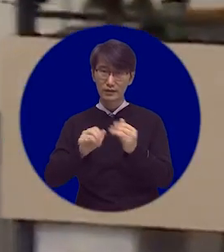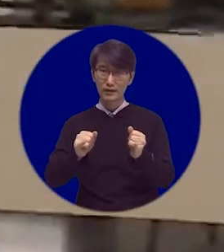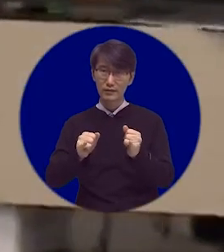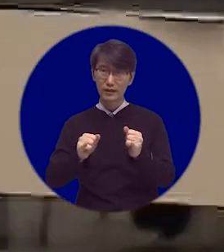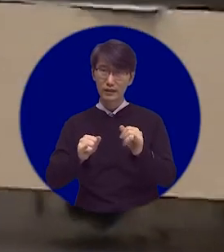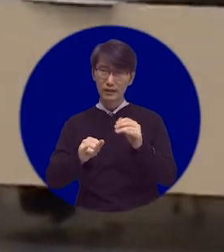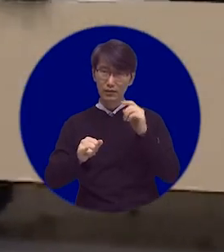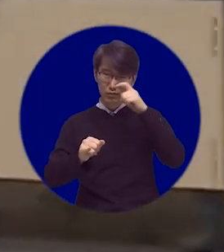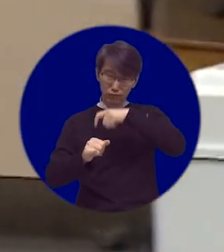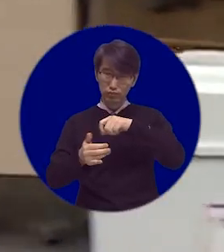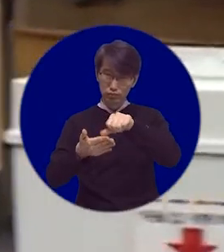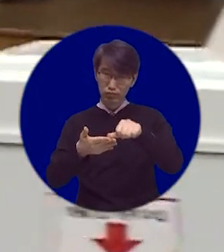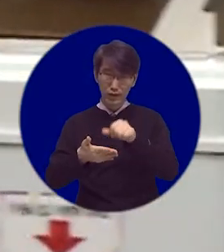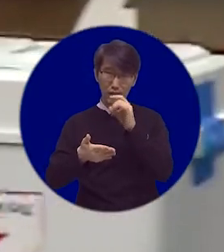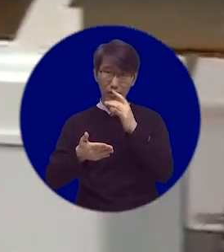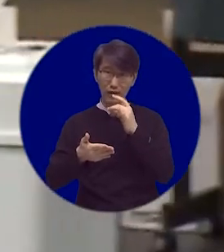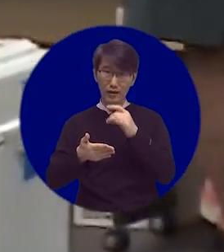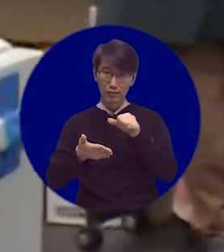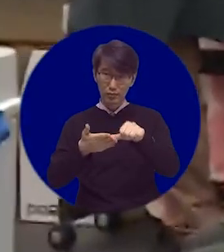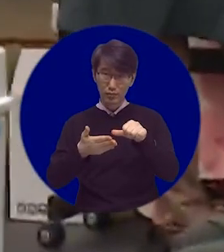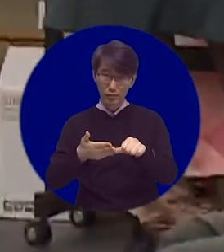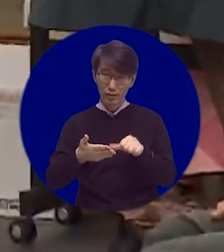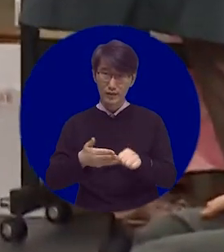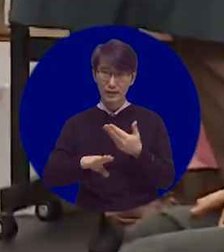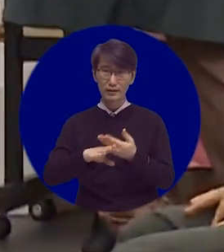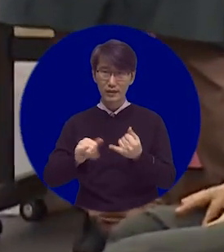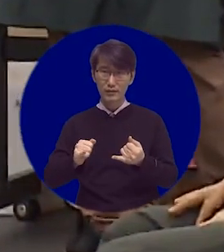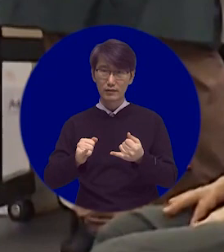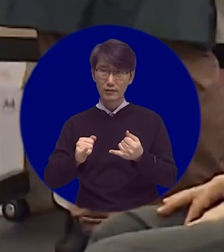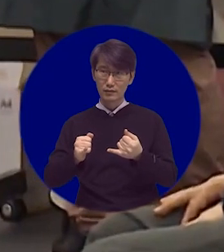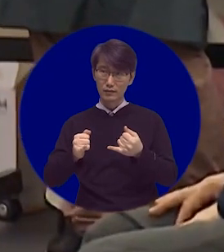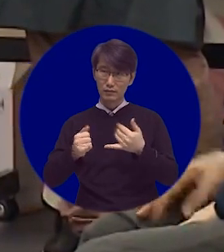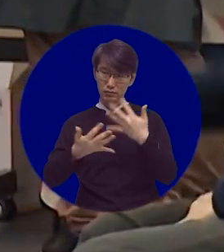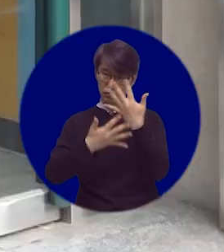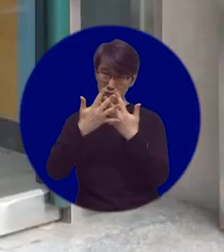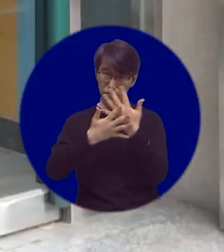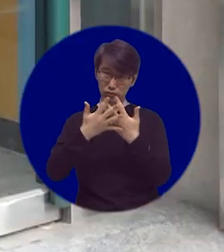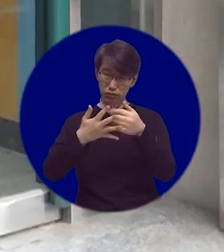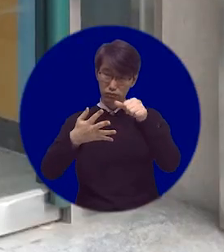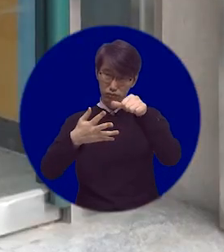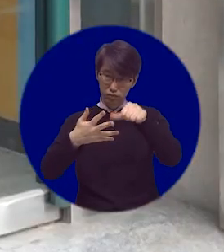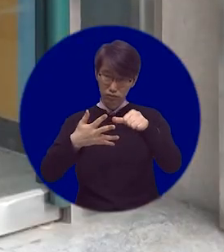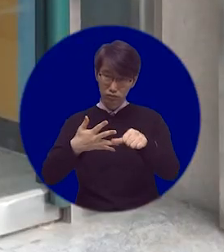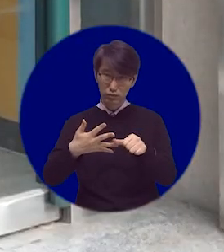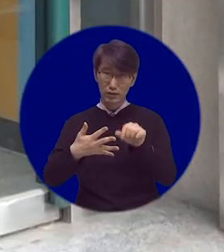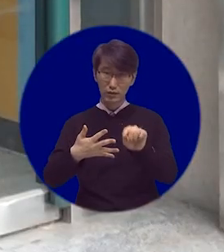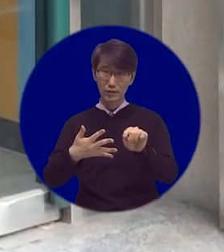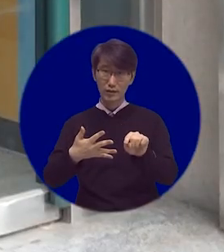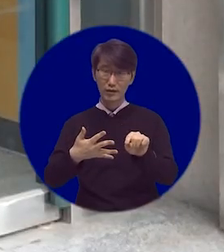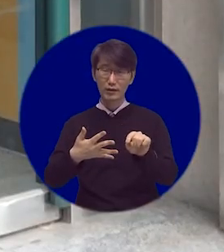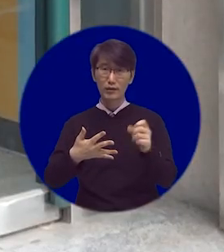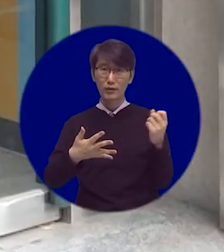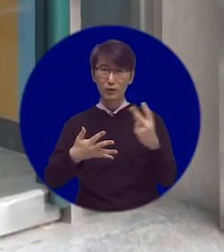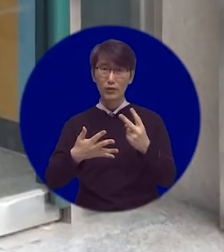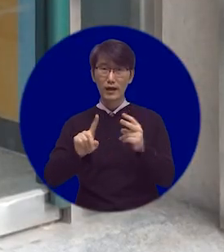인주로 더럽혀진 것, 기표한 것이 다른 후보자란 또는 여백에 전사된 것으로 식별할 수 있는 것, 한 후보자란에만 두